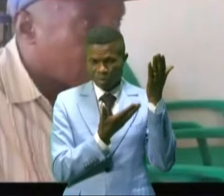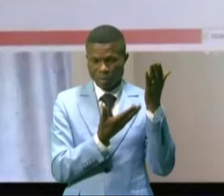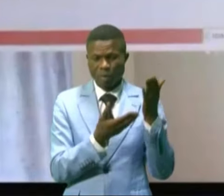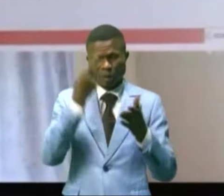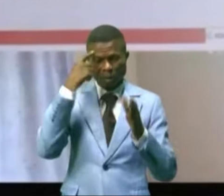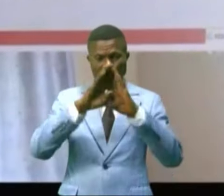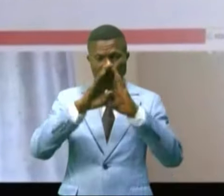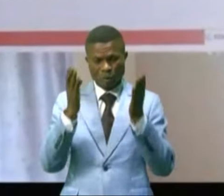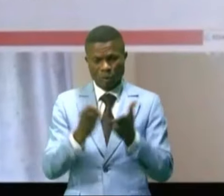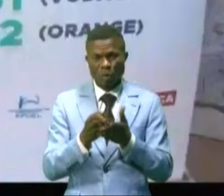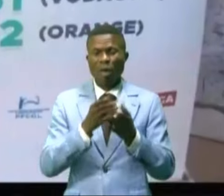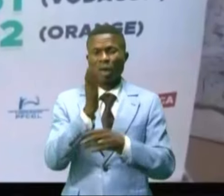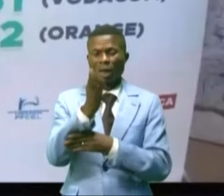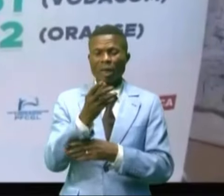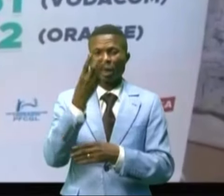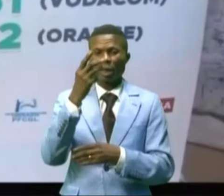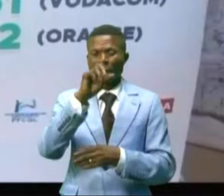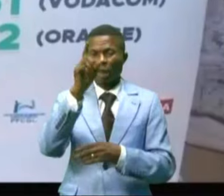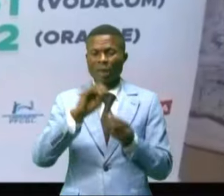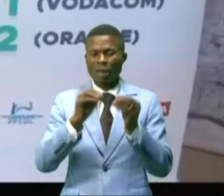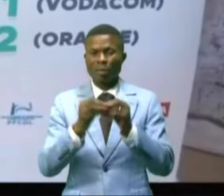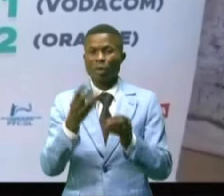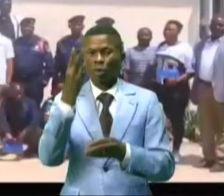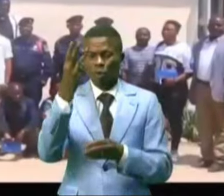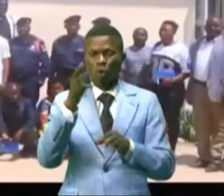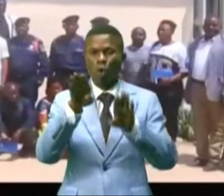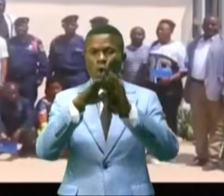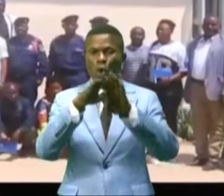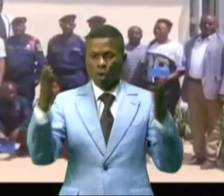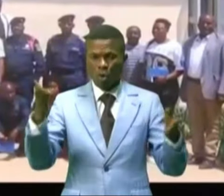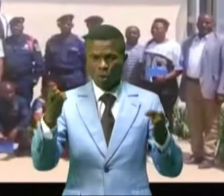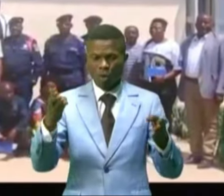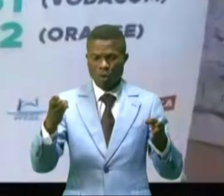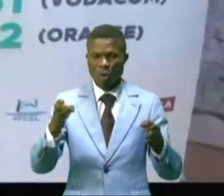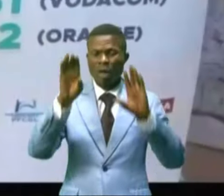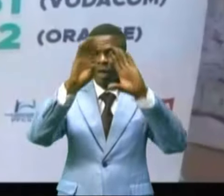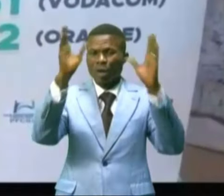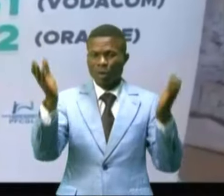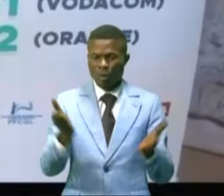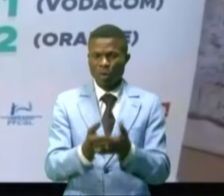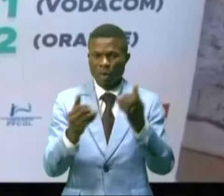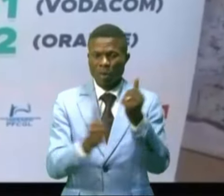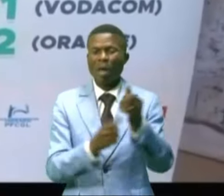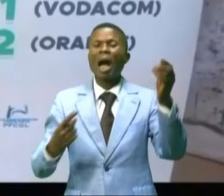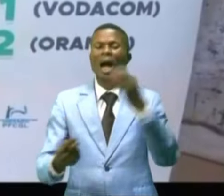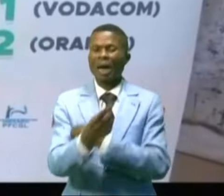toute alerte, 3 numéros verts sont mis à la disposition de la communauté pour dénoncer.